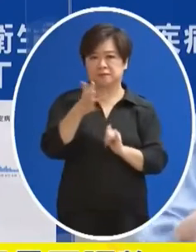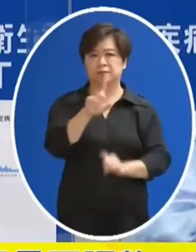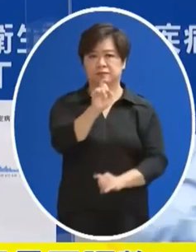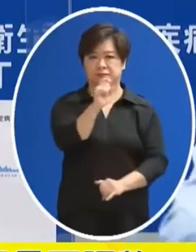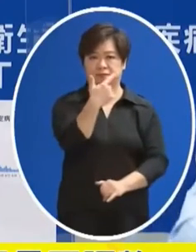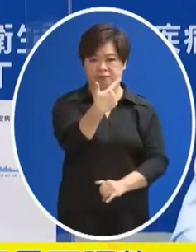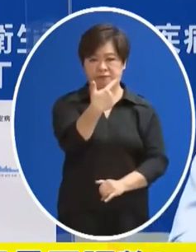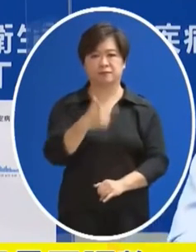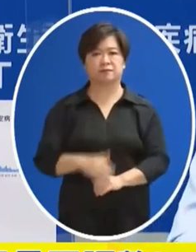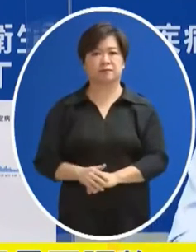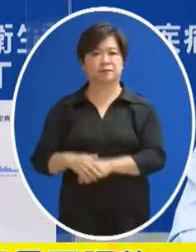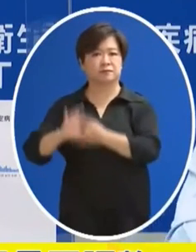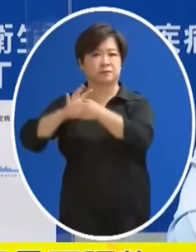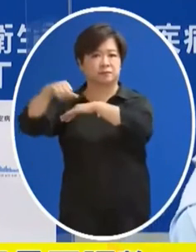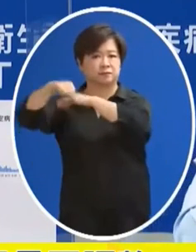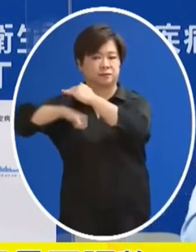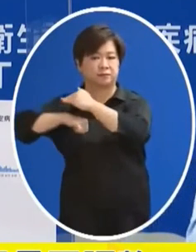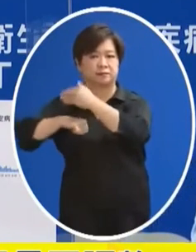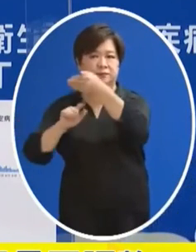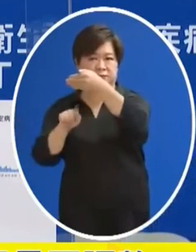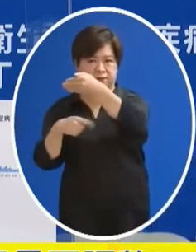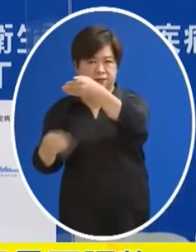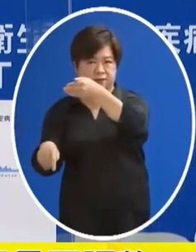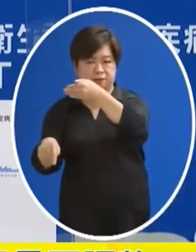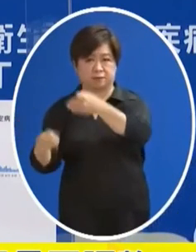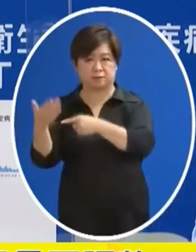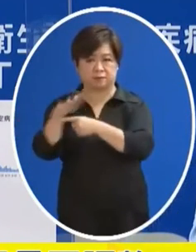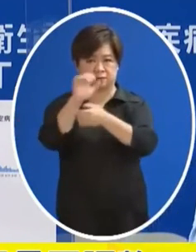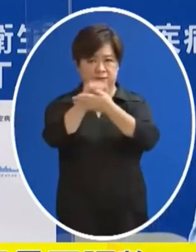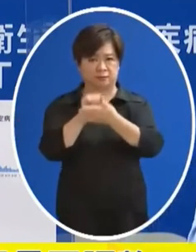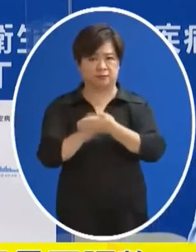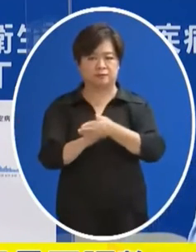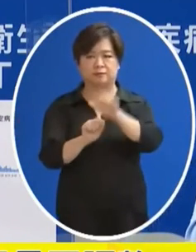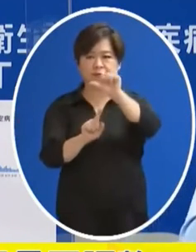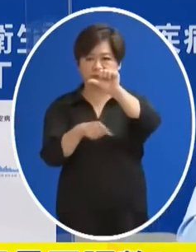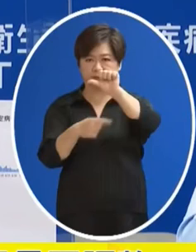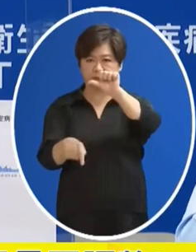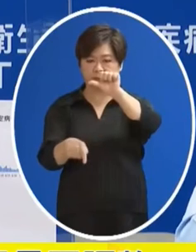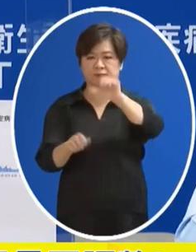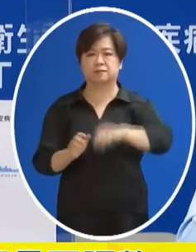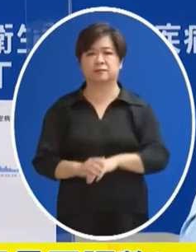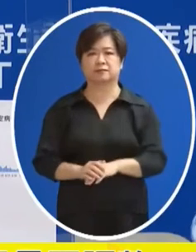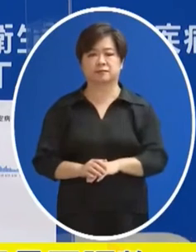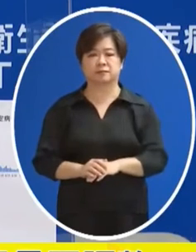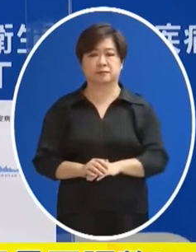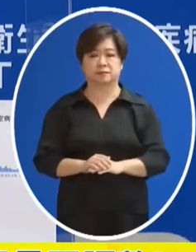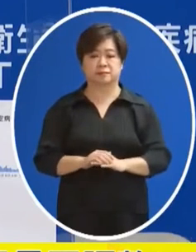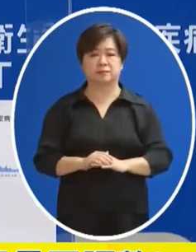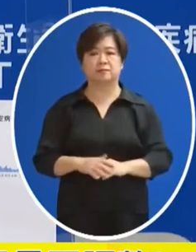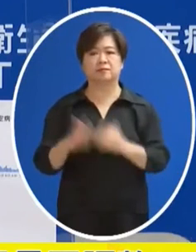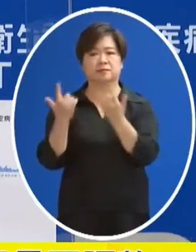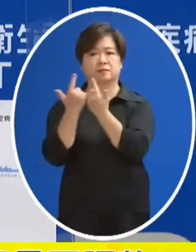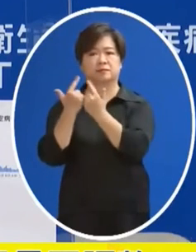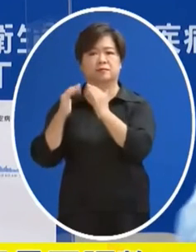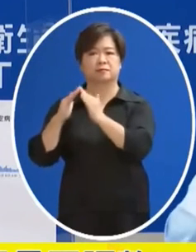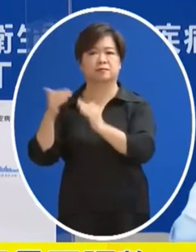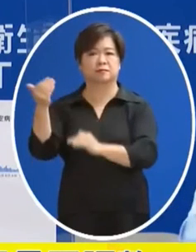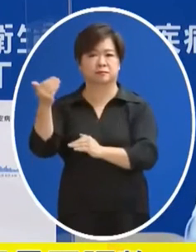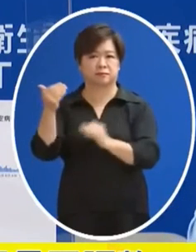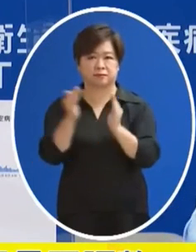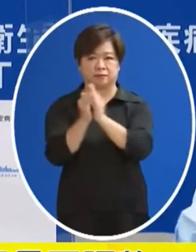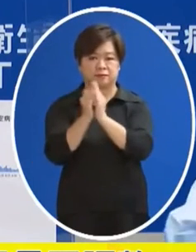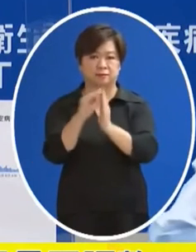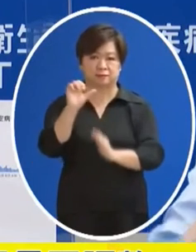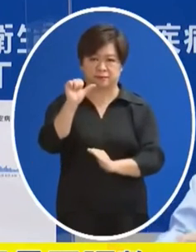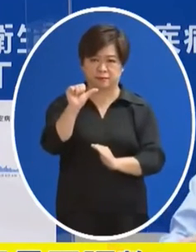有16名，那境外移入有9名，死亡个案有5名，那居住的县市还是台北市9名，桃